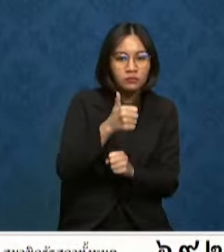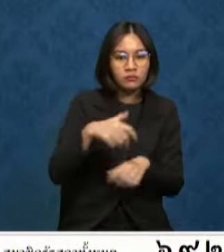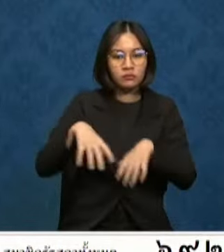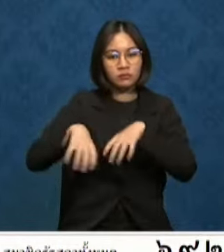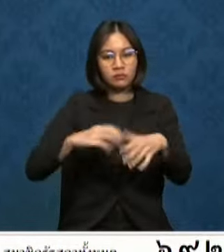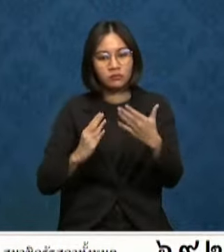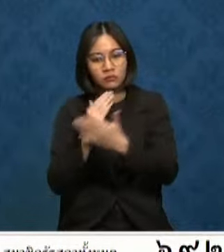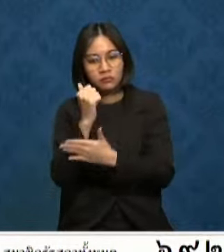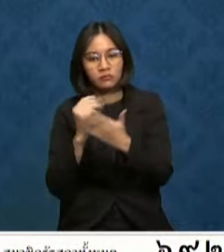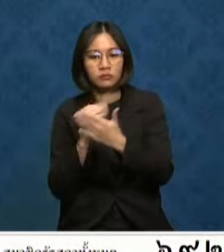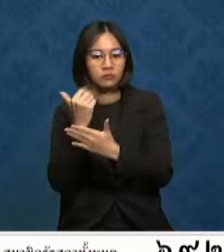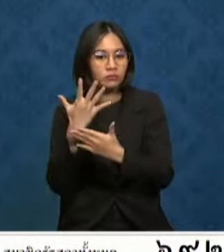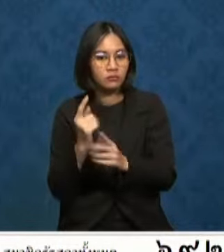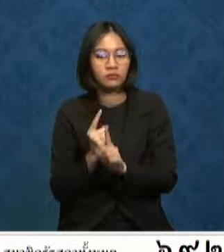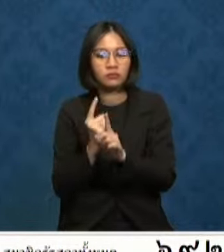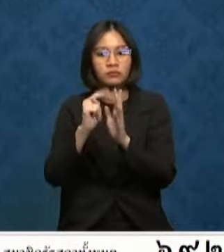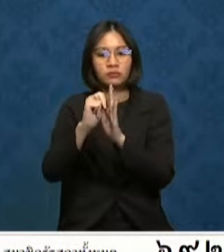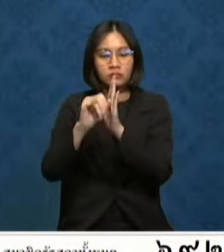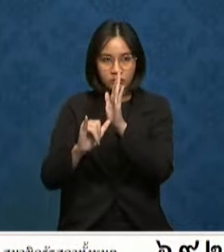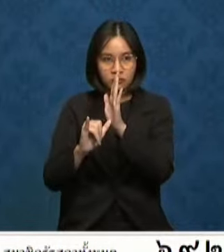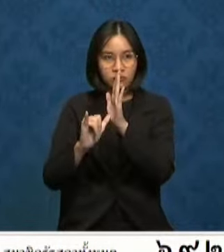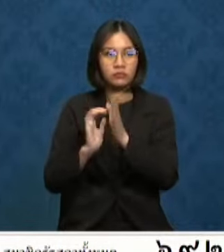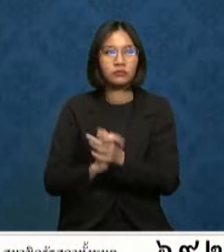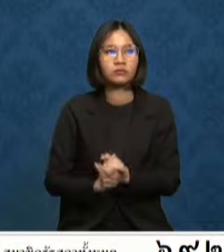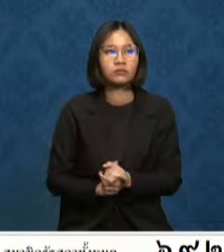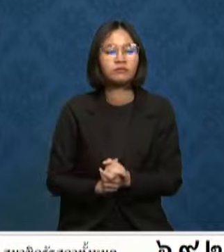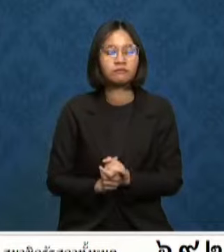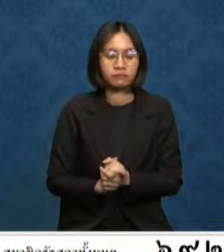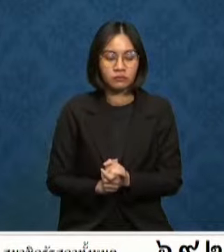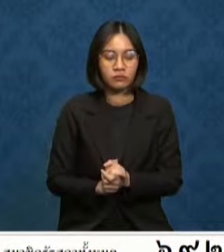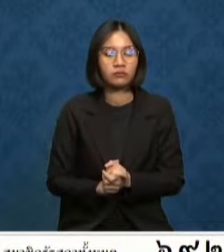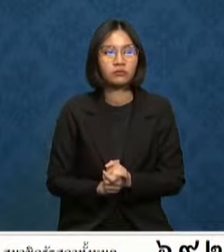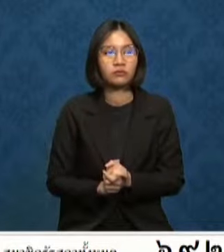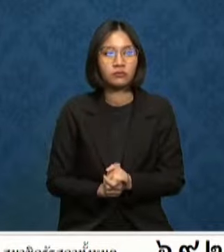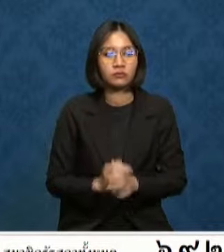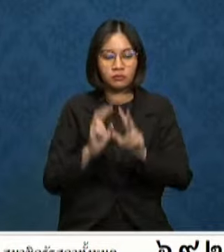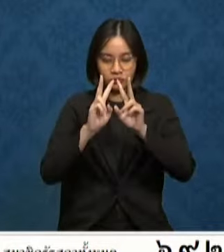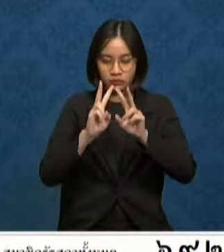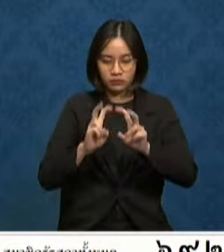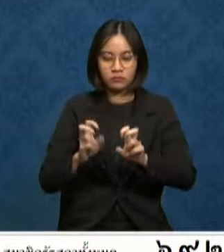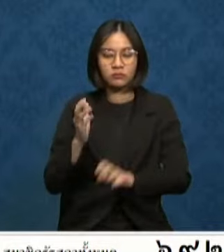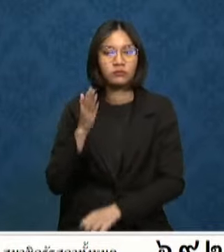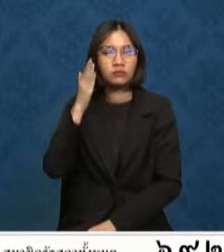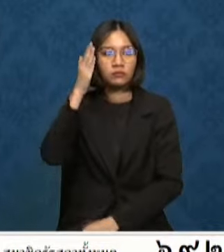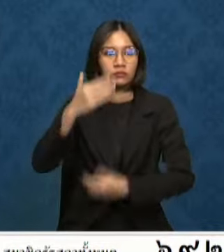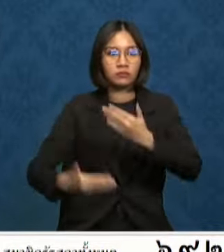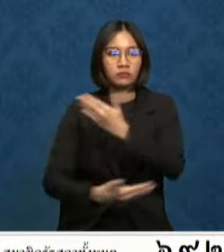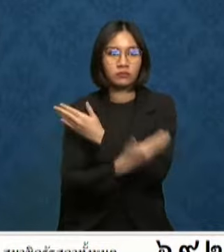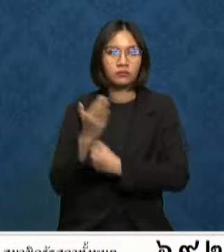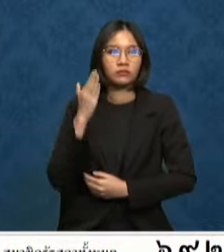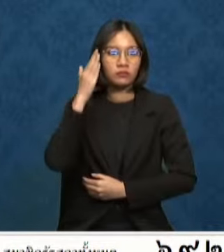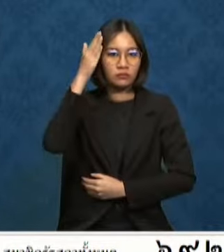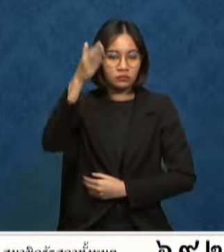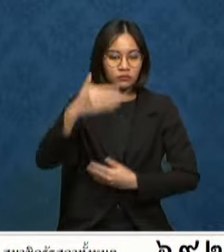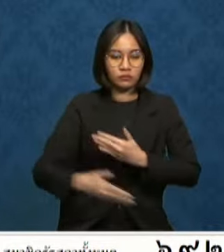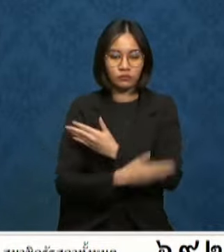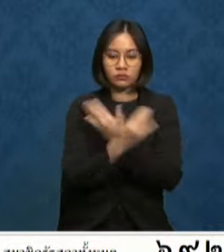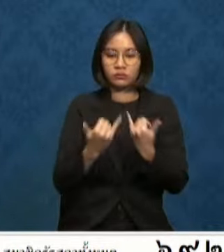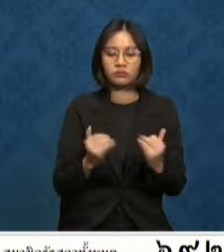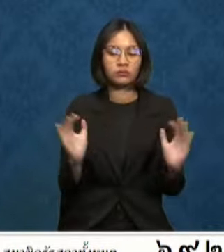้บ่ิหสำเร็ ไมสำเรตามนenneหวบายที่วาไ้ตรงนั้นละครั ที่ตองมาพิสุธินต่ไป ในโอกาสหน้าไม่ใช่โอกาสนี้